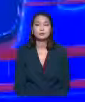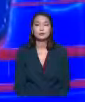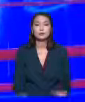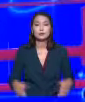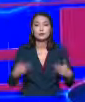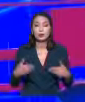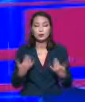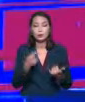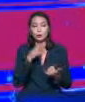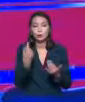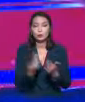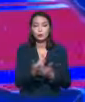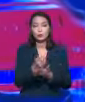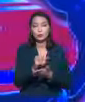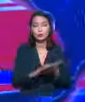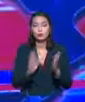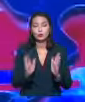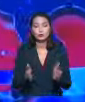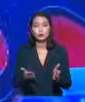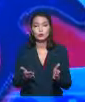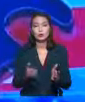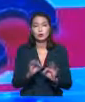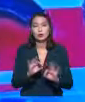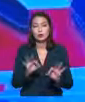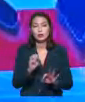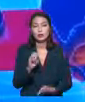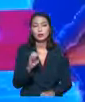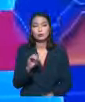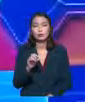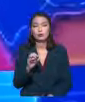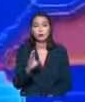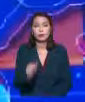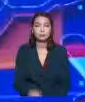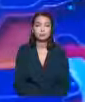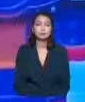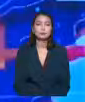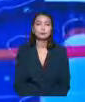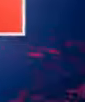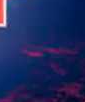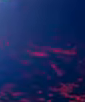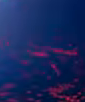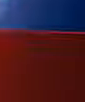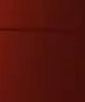Здравствуйте. В эфире новости на телеканале «Астана», в студии Анара Сюмбаева. В начале выпуска коротко о главном.